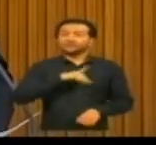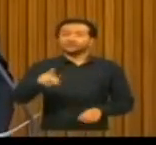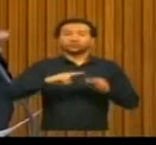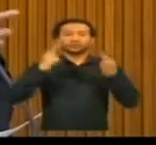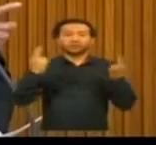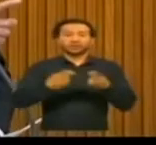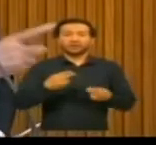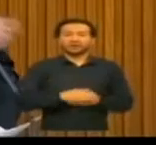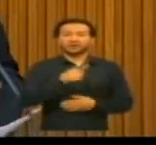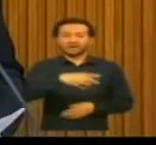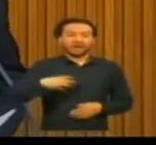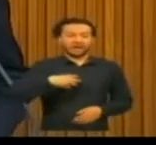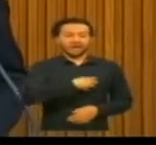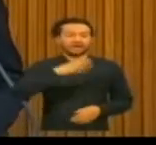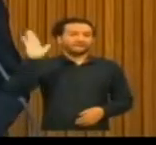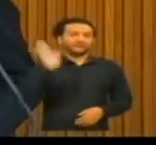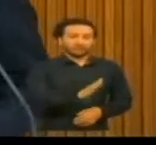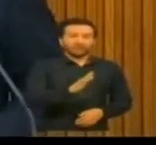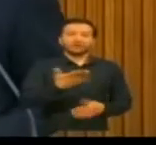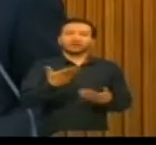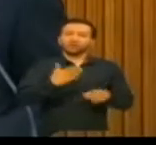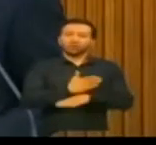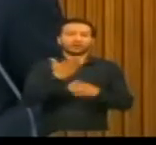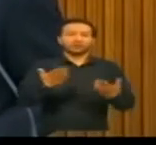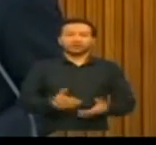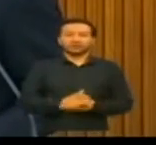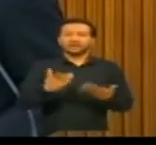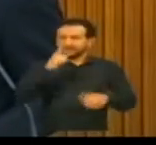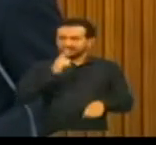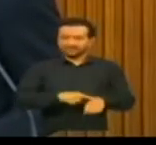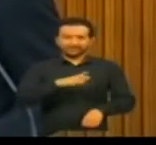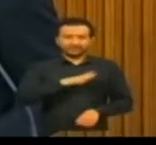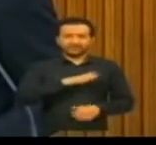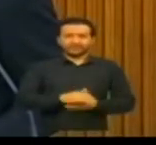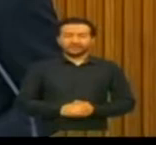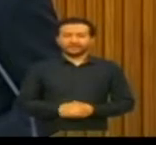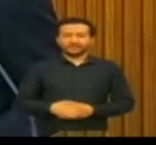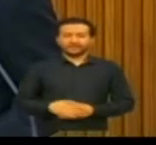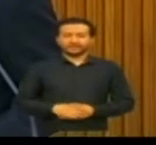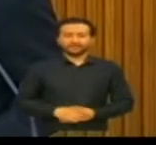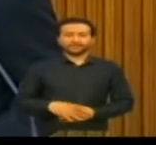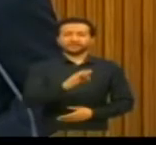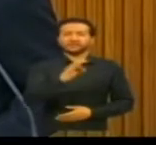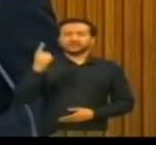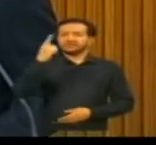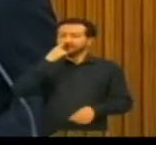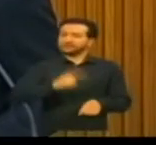dünyada anneye el kaldırmayı doğru kabul ediyor? Hangi inanç var? Hiçbir inançta